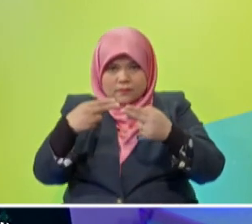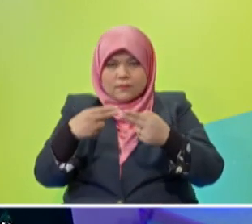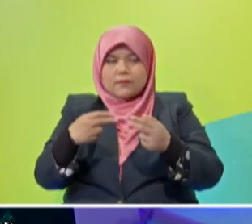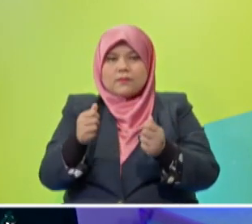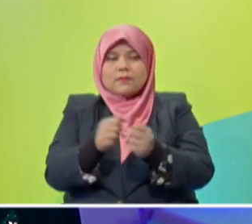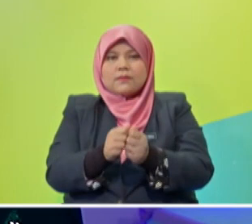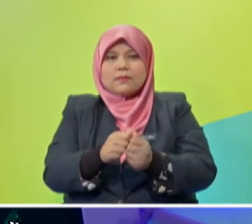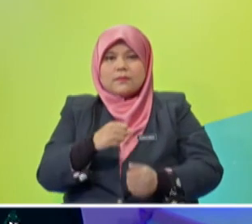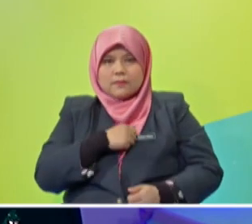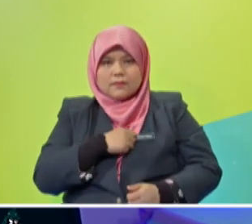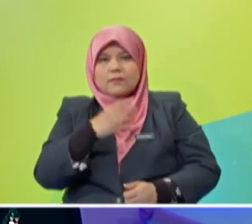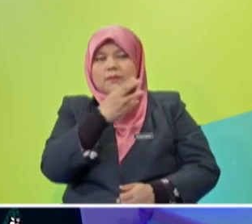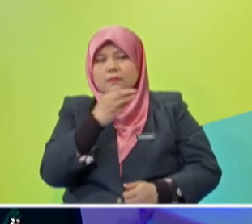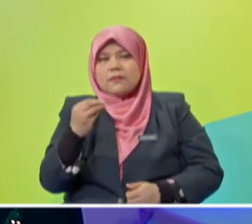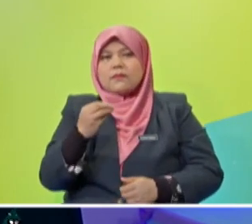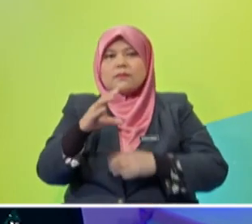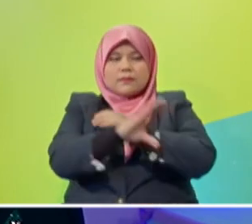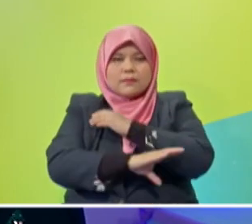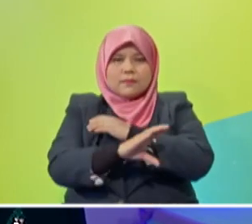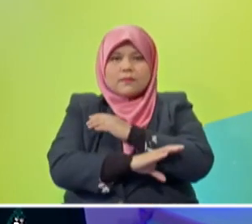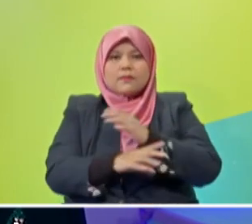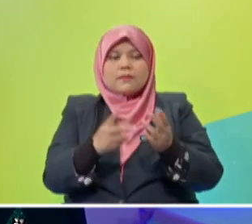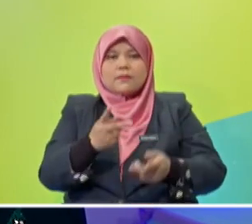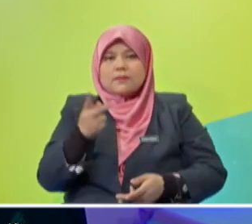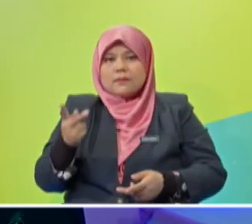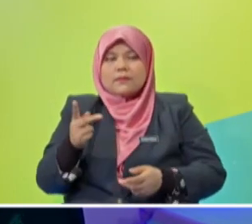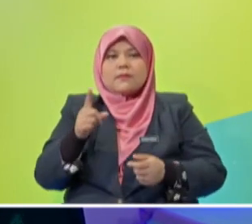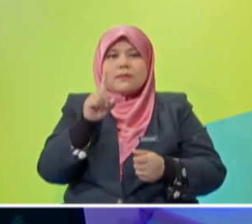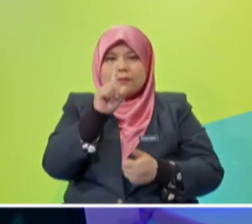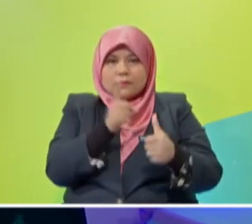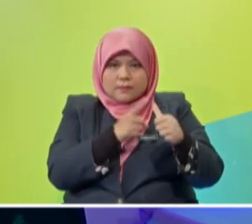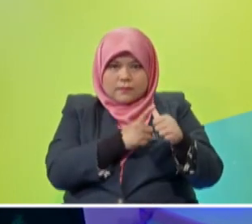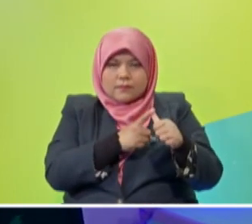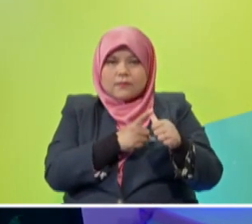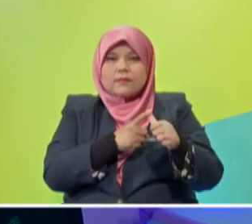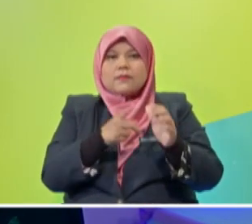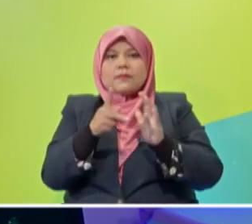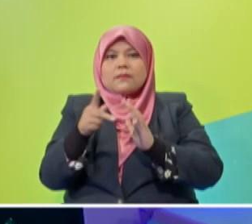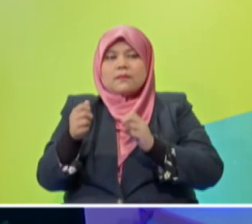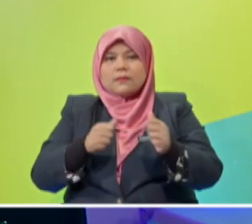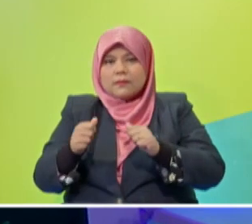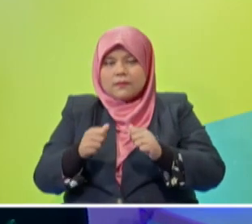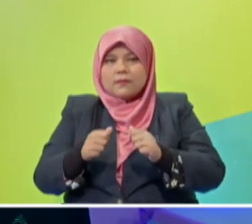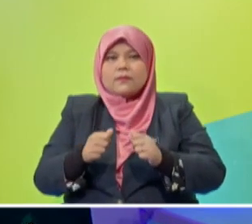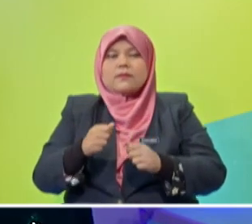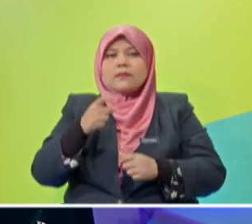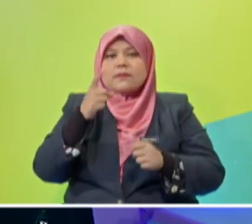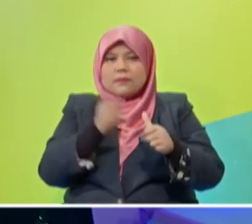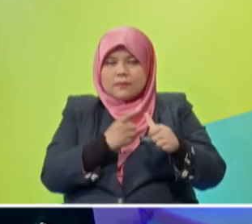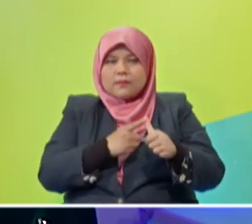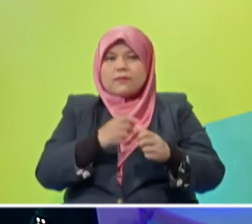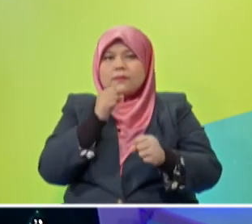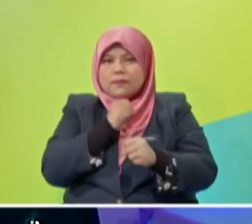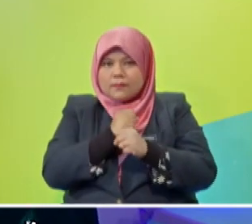diri kita dan juga kepada negara, okey, perkara pertama, bila kita sebut kegiatan ekonomi, mesti melibatkan dengan pekerjaan. Jadi untuk